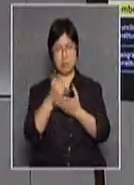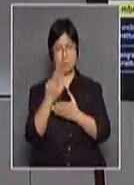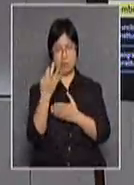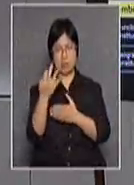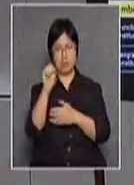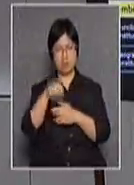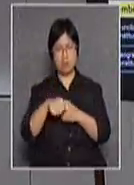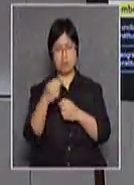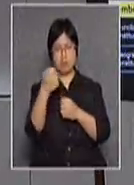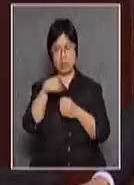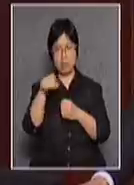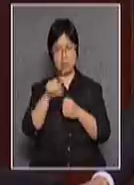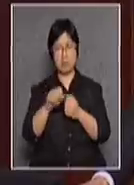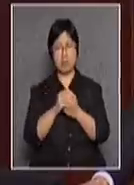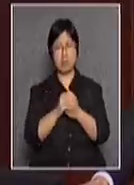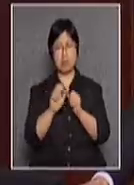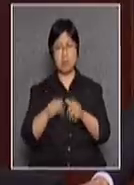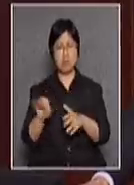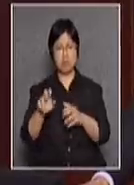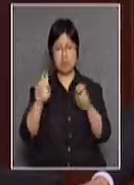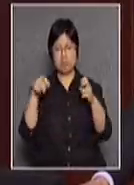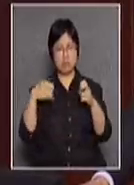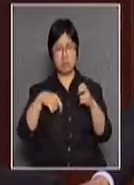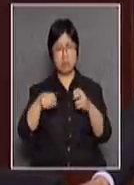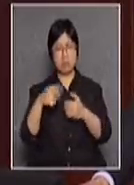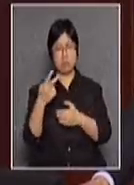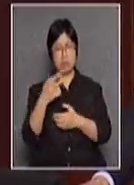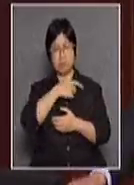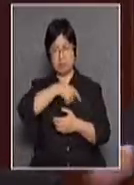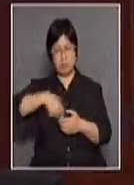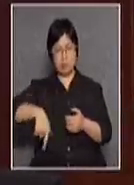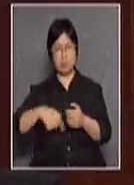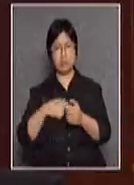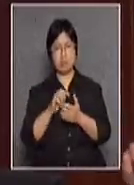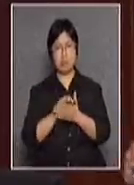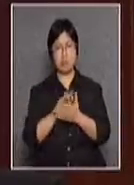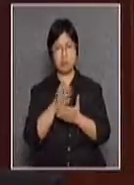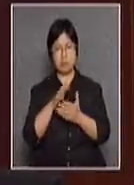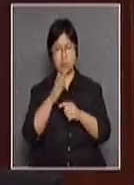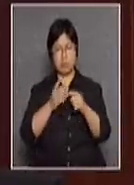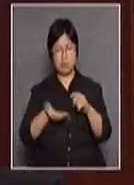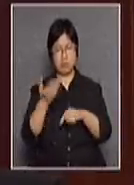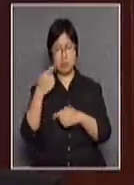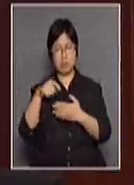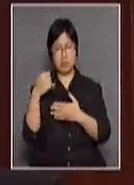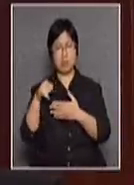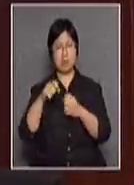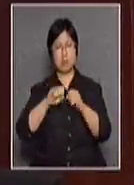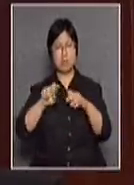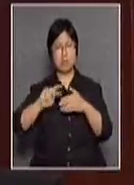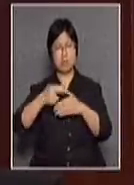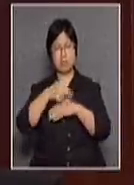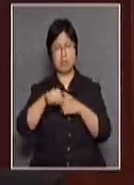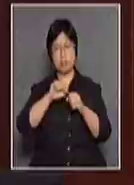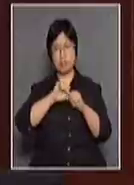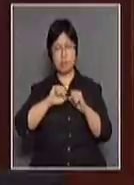成，7位反對，沒有人棄權。議題未獲得兩部分在席委員分別以過半數贊成，我宣布修正案被否決。